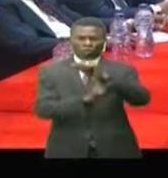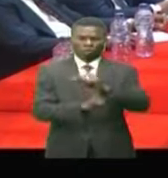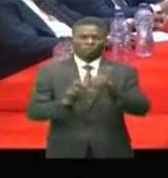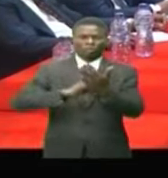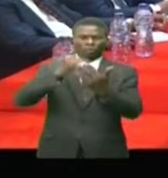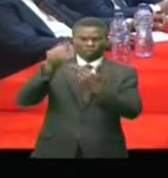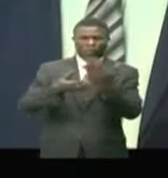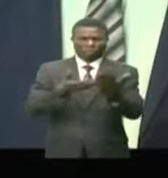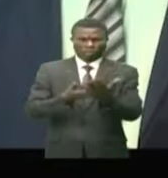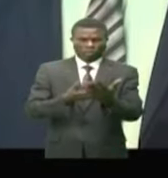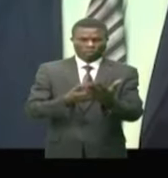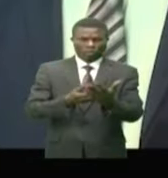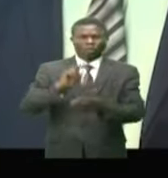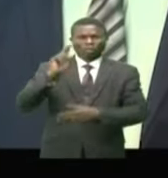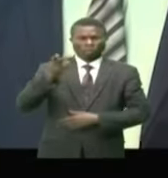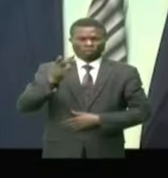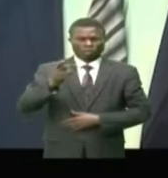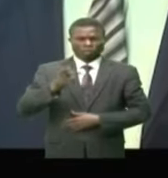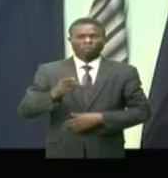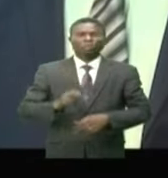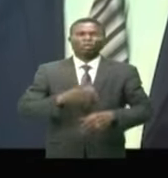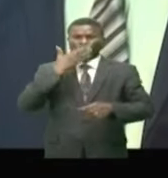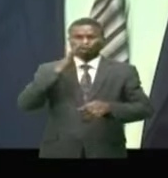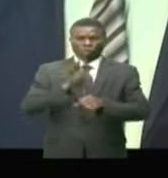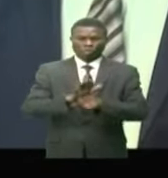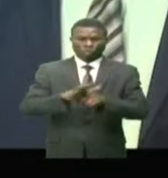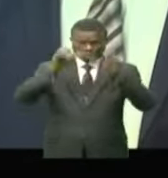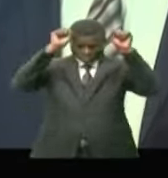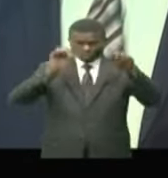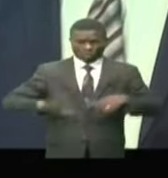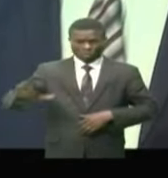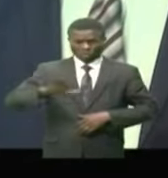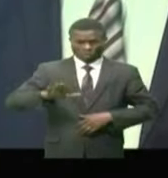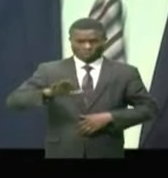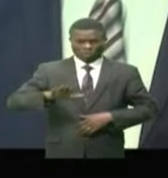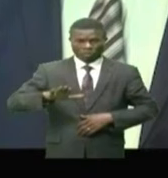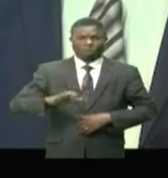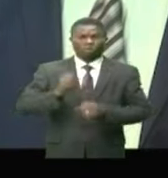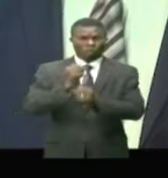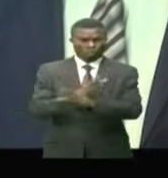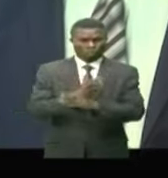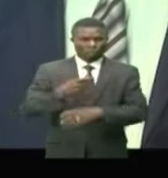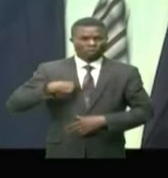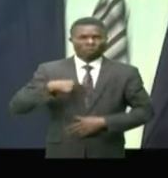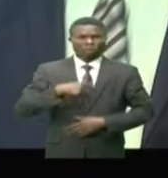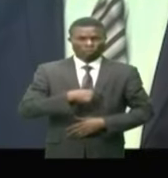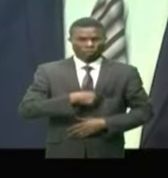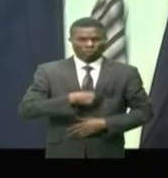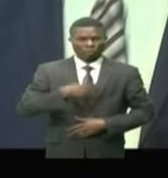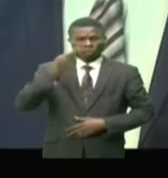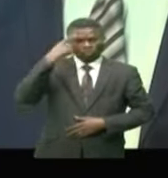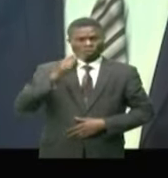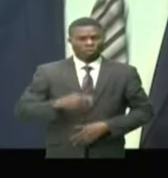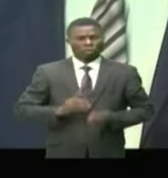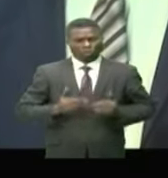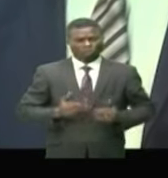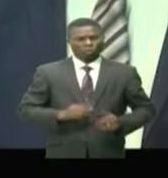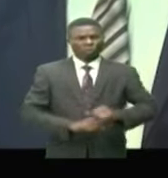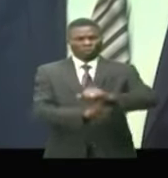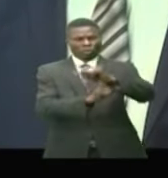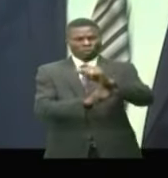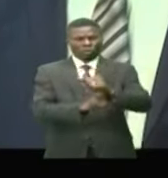projet. Tertio, assurons le Président de la République de notre disponibilité à accompagner